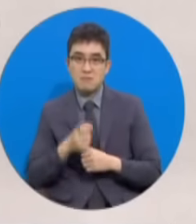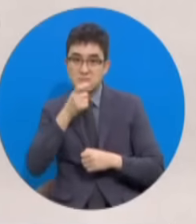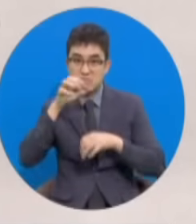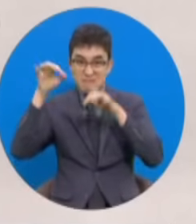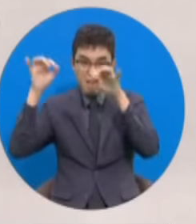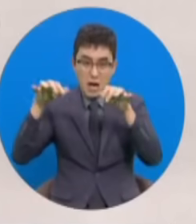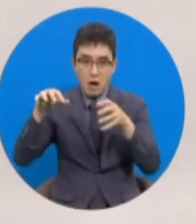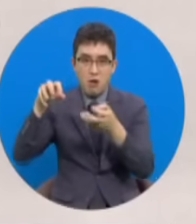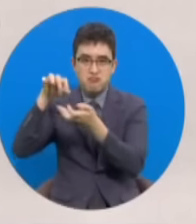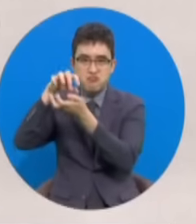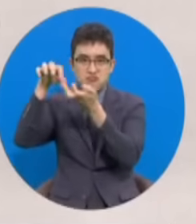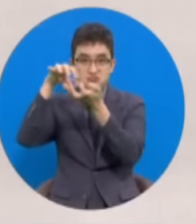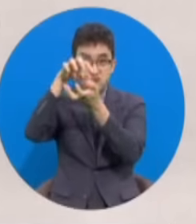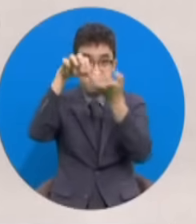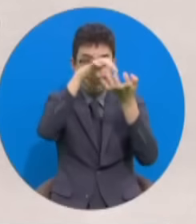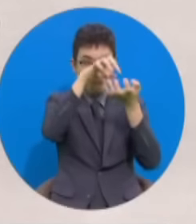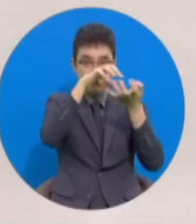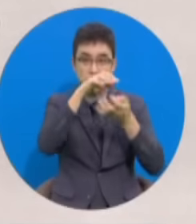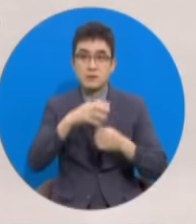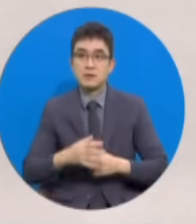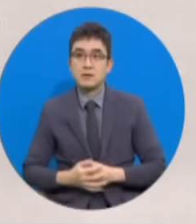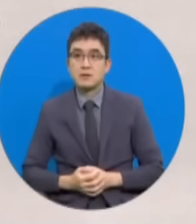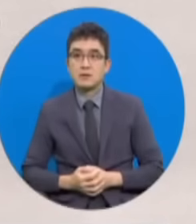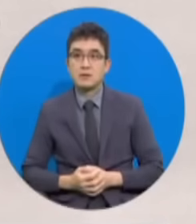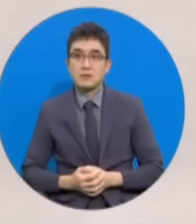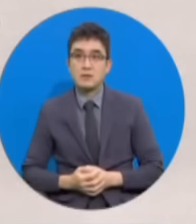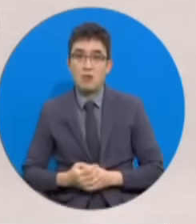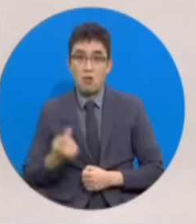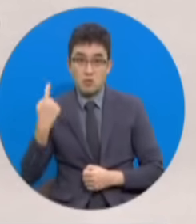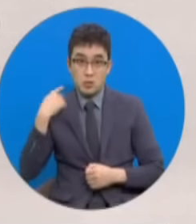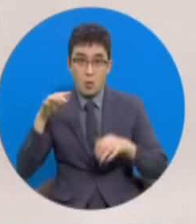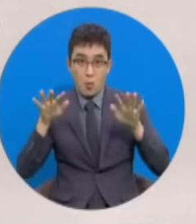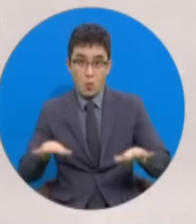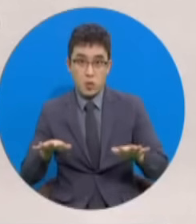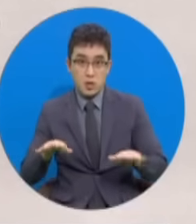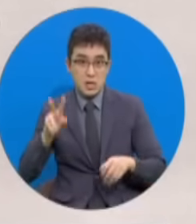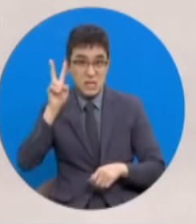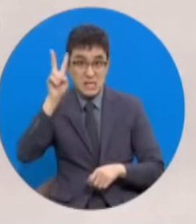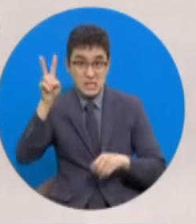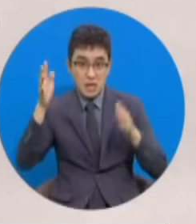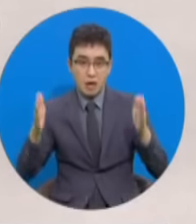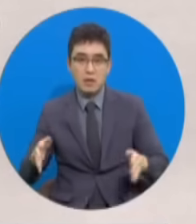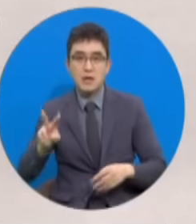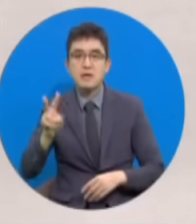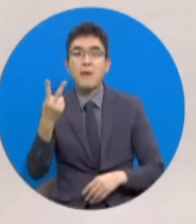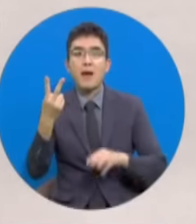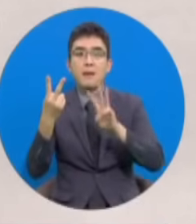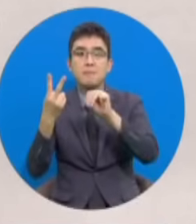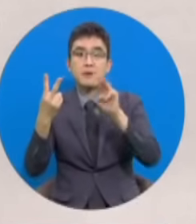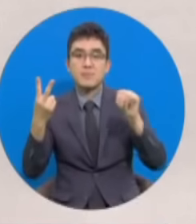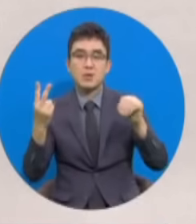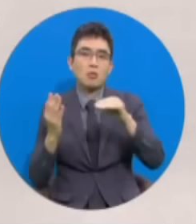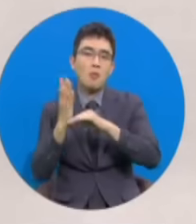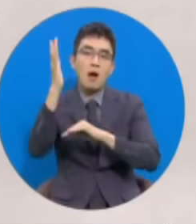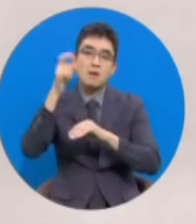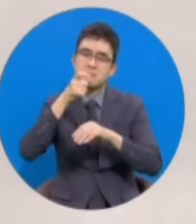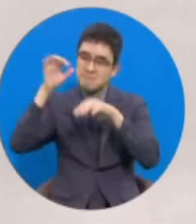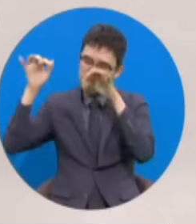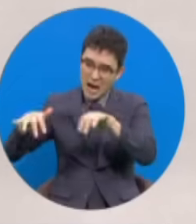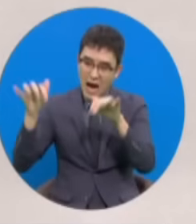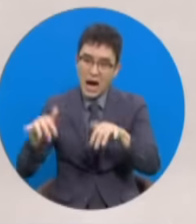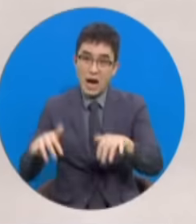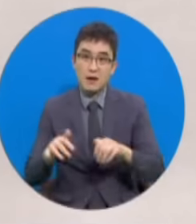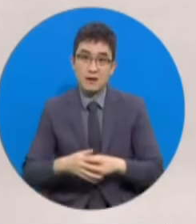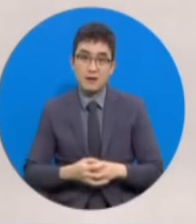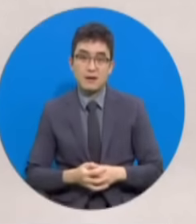구름들이 이제 있으면서 이들 지역을 중심으로는 어제부터 오늘까지 이틀도 안 되는 시간 동안 200mm가 넘는 비가 내린 곳도 있고요. 짧은 시간에